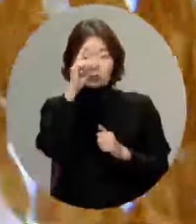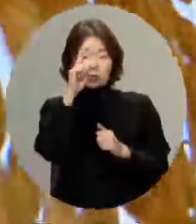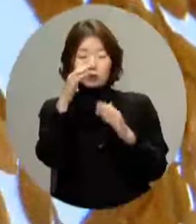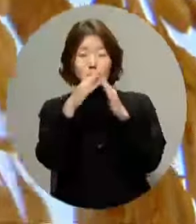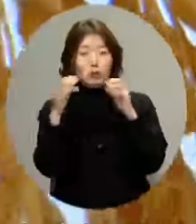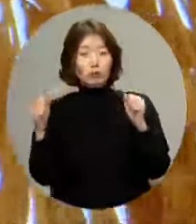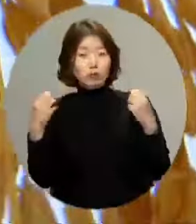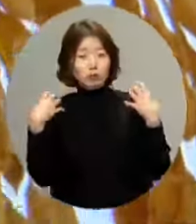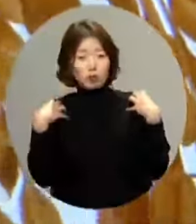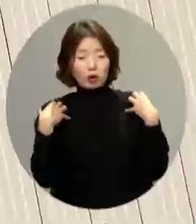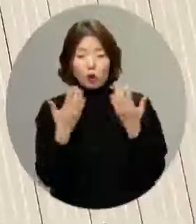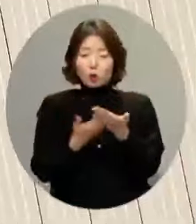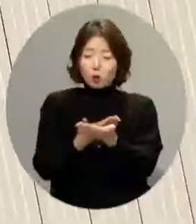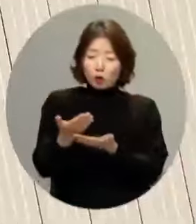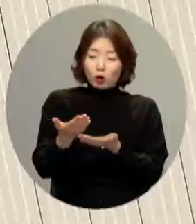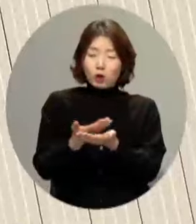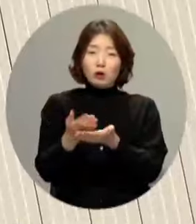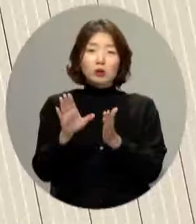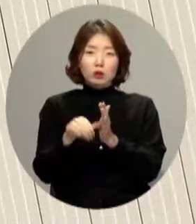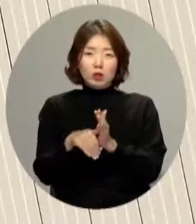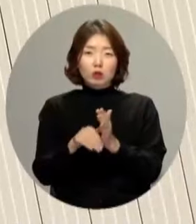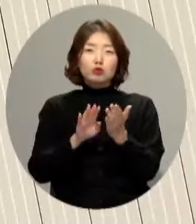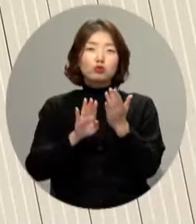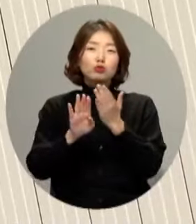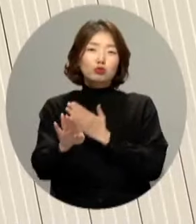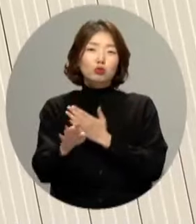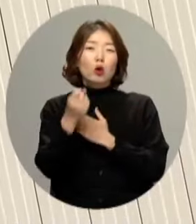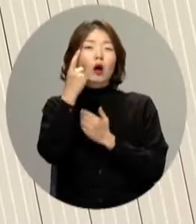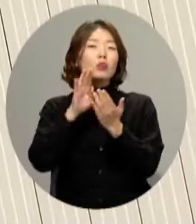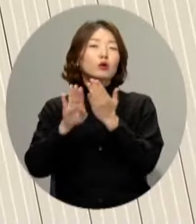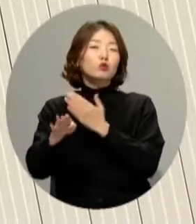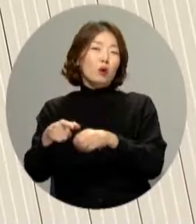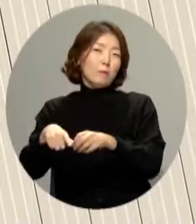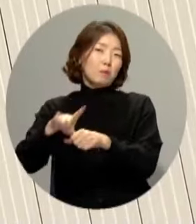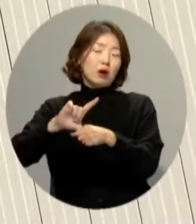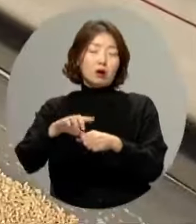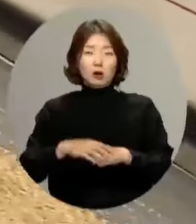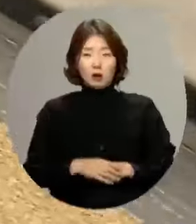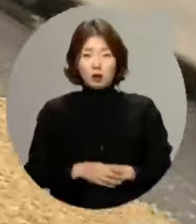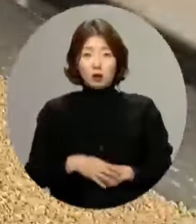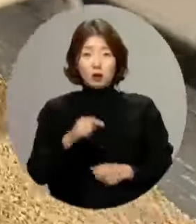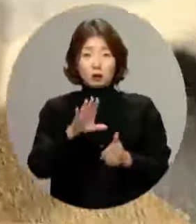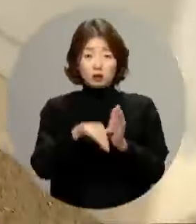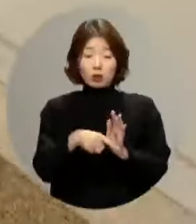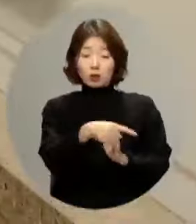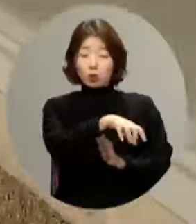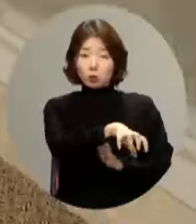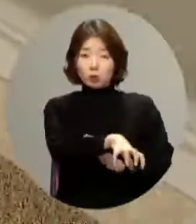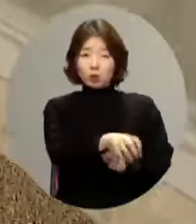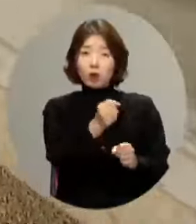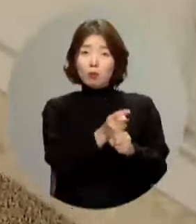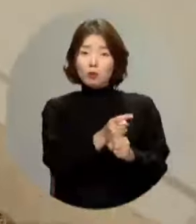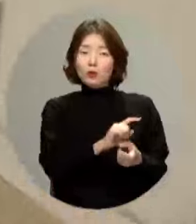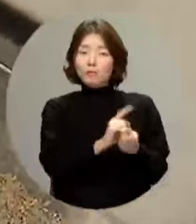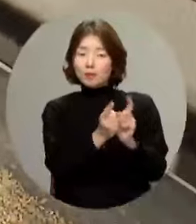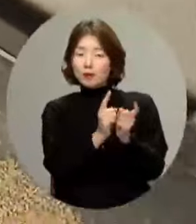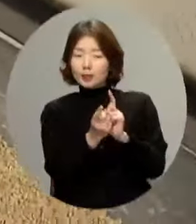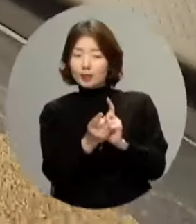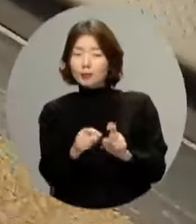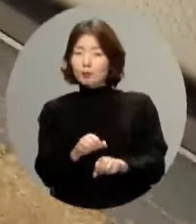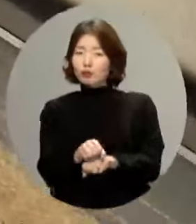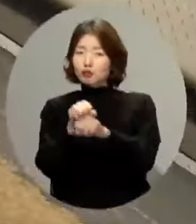처음으로 문제를 공유하고 해법을 논의한 건 그로부터 약 한 달 뒤였습니다. 당시 국립종자원은 이미 대체 품종의